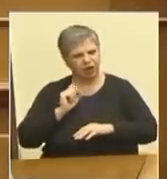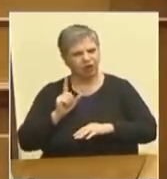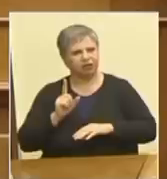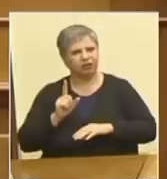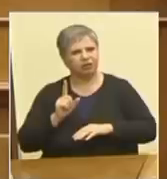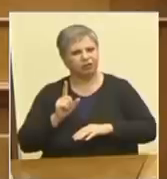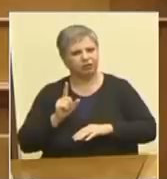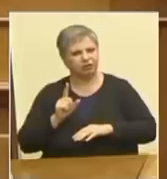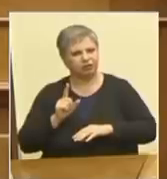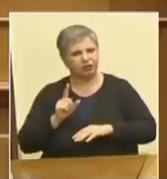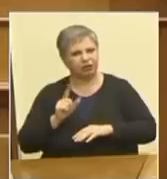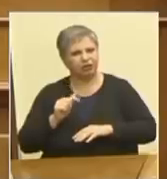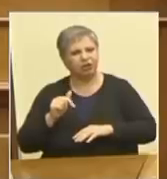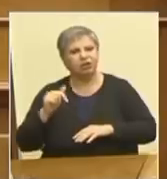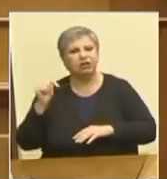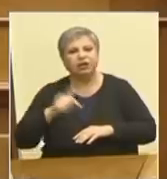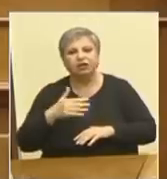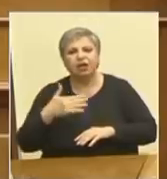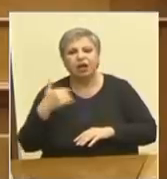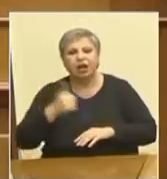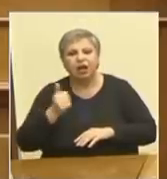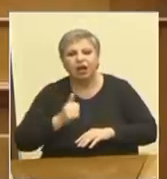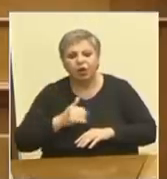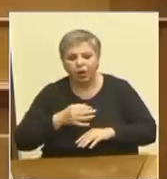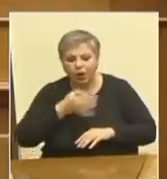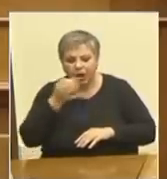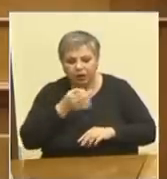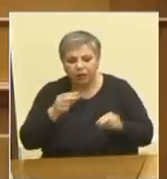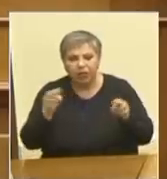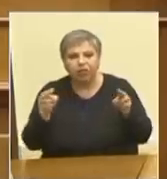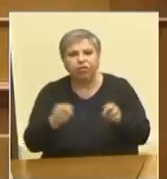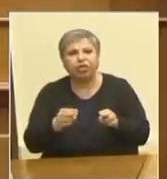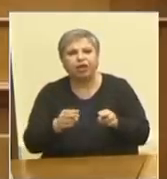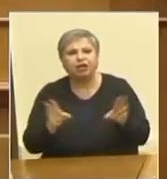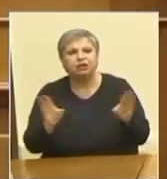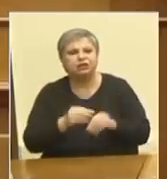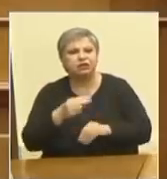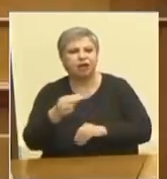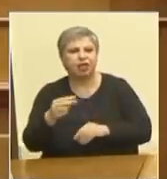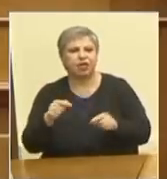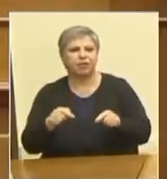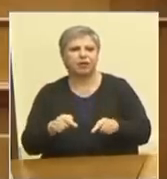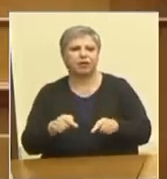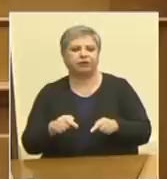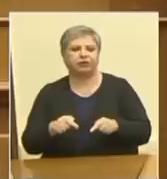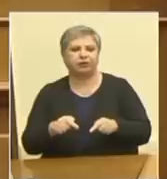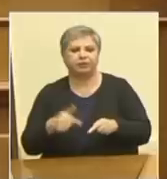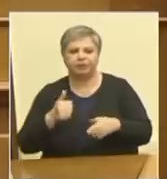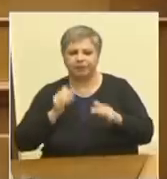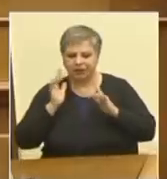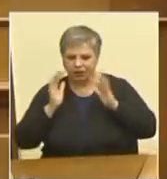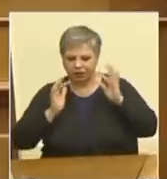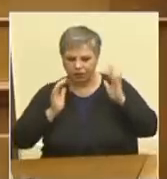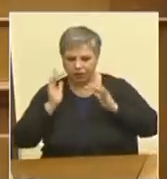να αφιέρωσα στην πρωτολογία μου τρεις προτάσεις στο ζήτημα αυτό. Και